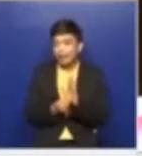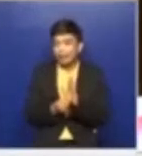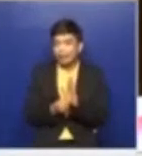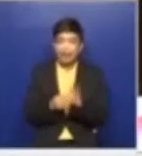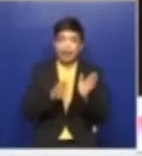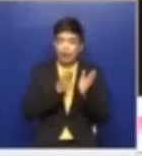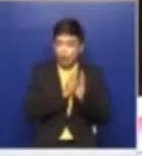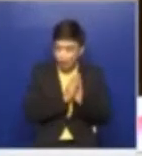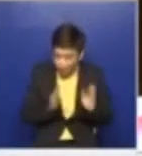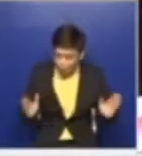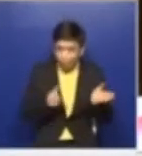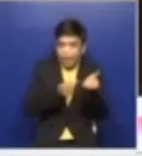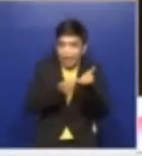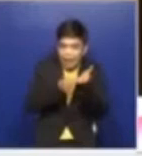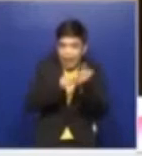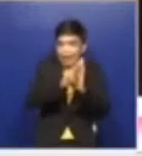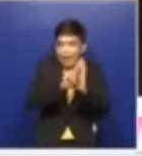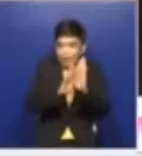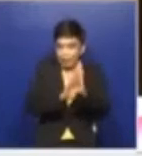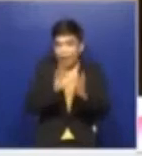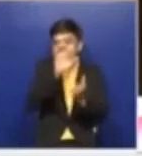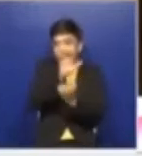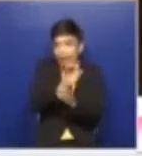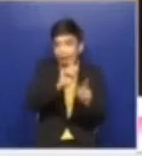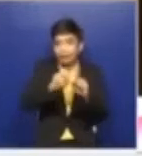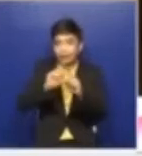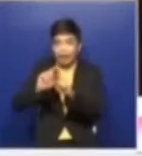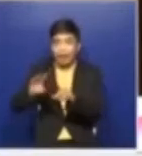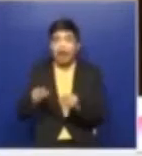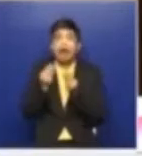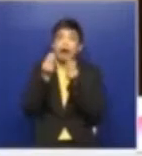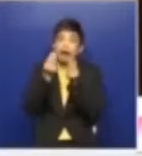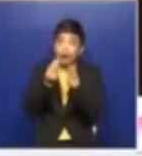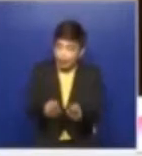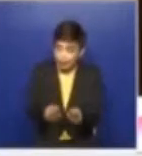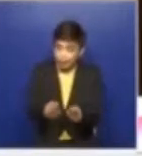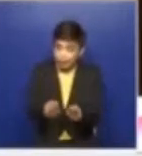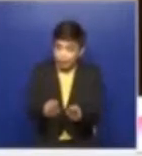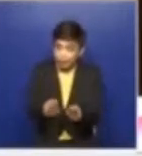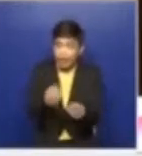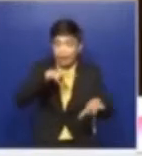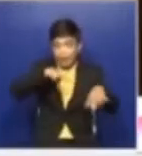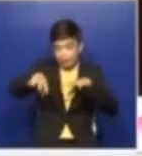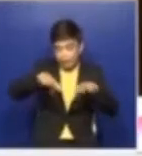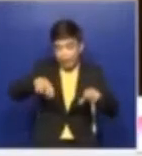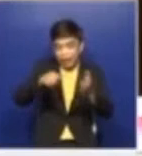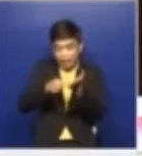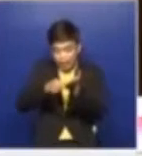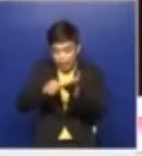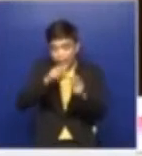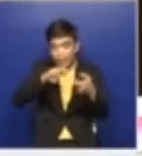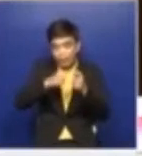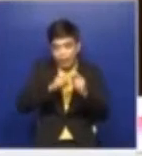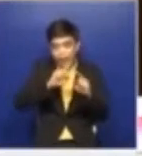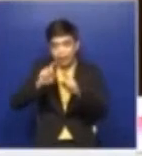ไขกฎระเบียบข้อบัญญัติให้สามารถดำเนินการแก้ไขปัญหาต่างๆใน